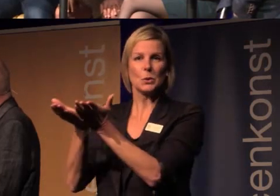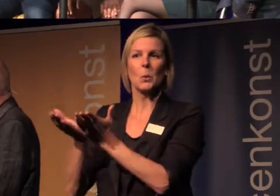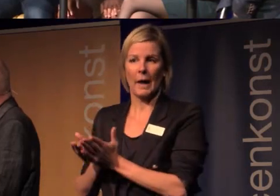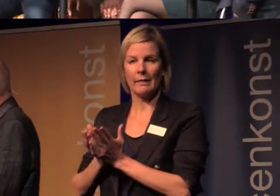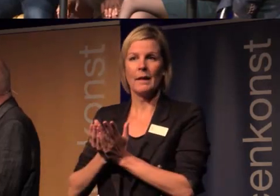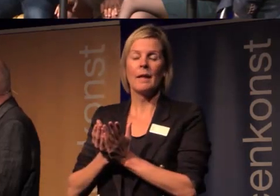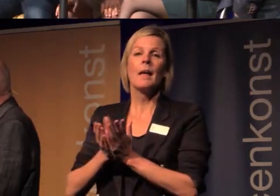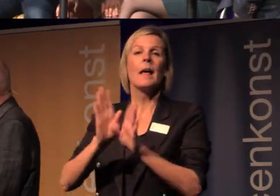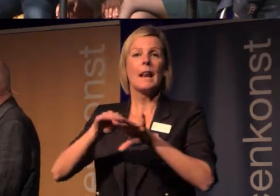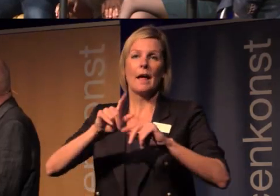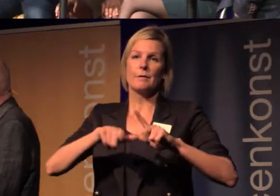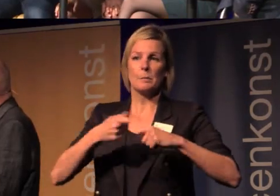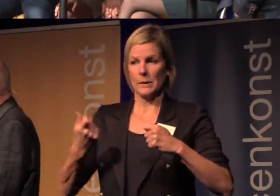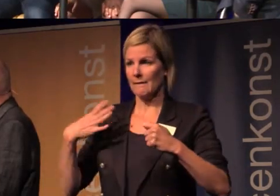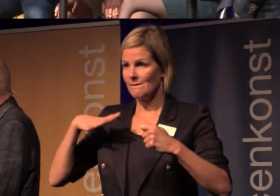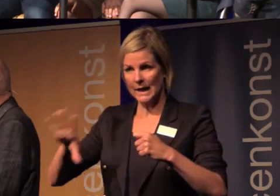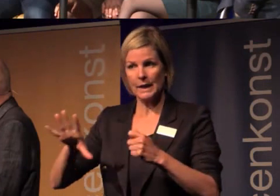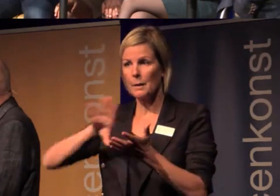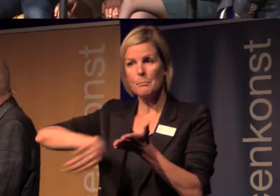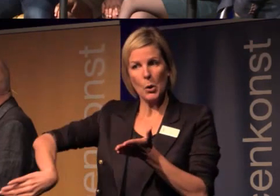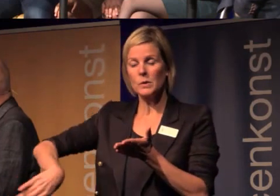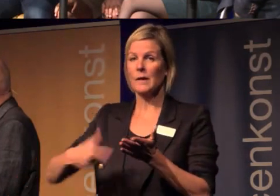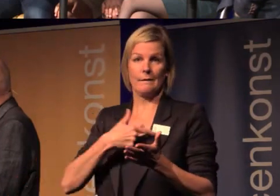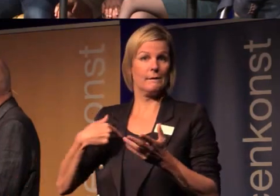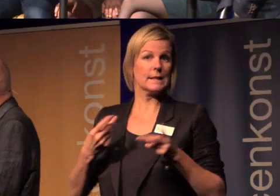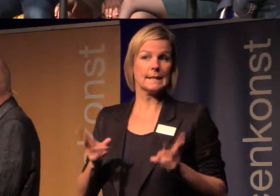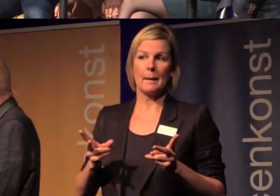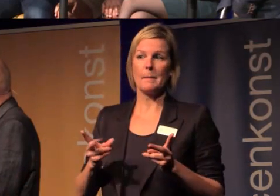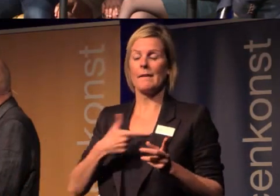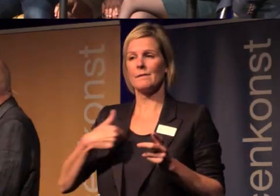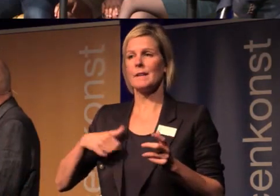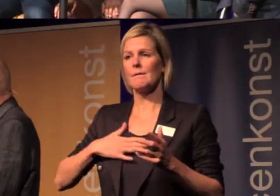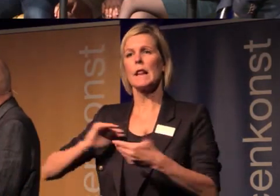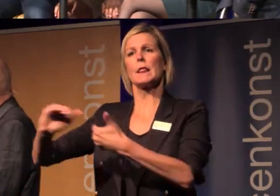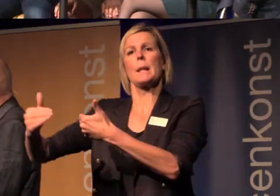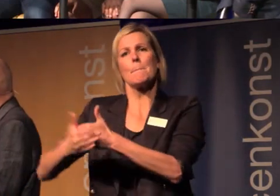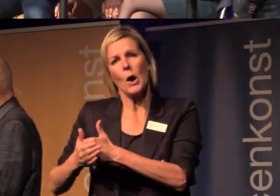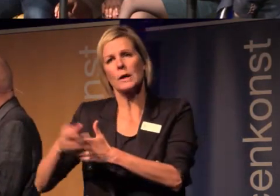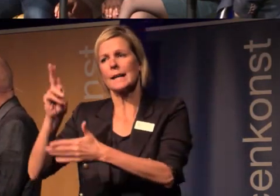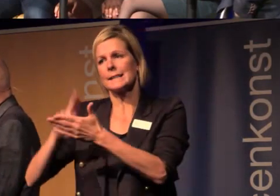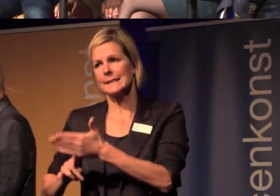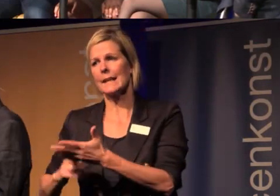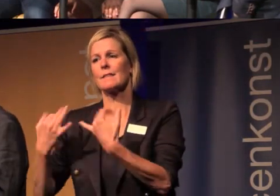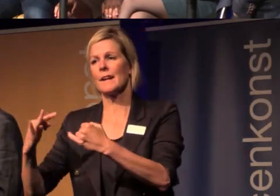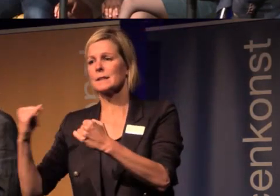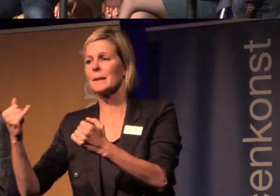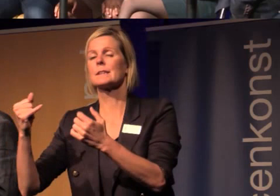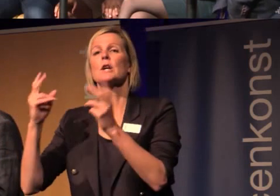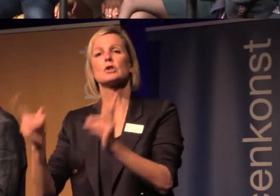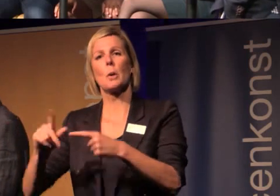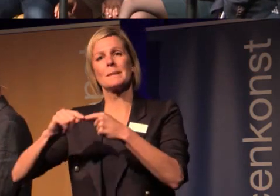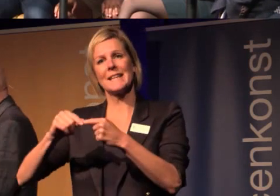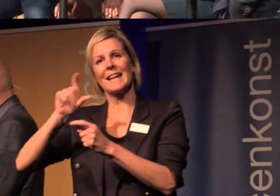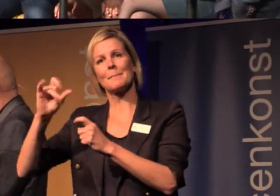inte att man skulle göra det. Vi vill inte heller det. Vi vill att man ska återinföra estetisk verksamhet som ett kärnämne i skolan. Tack så mycket.